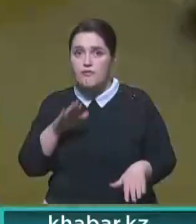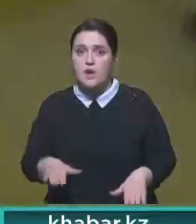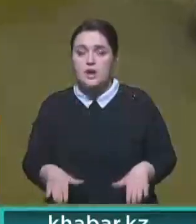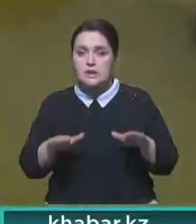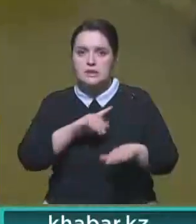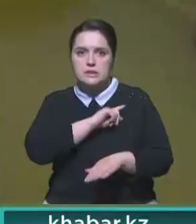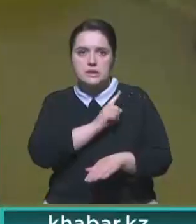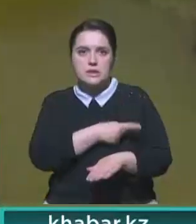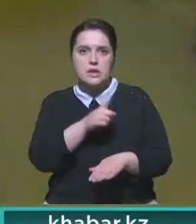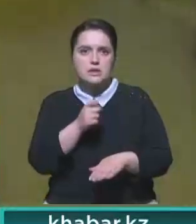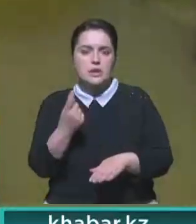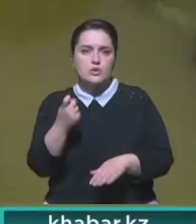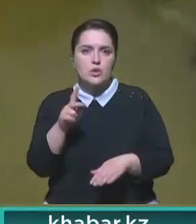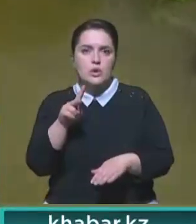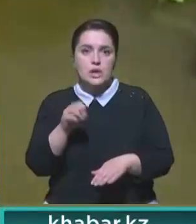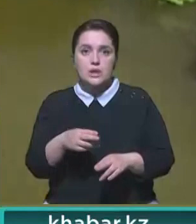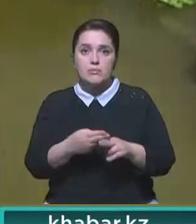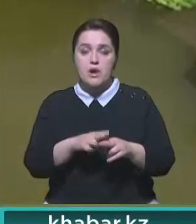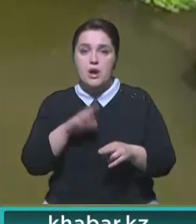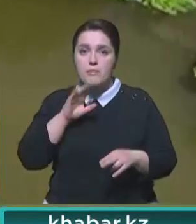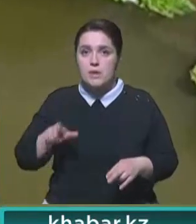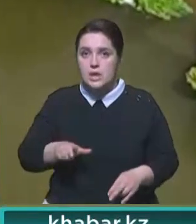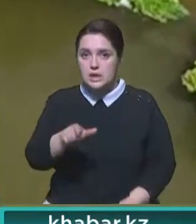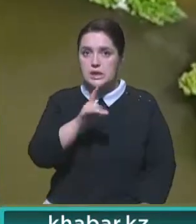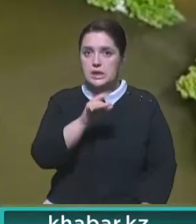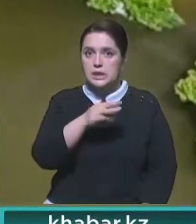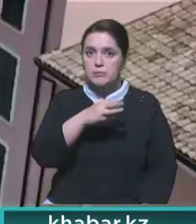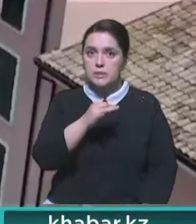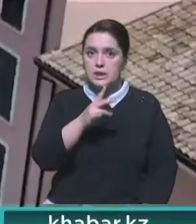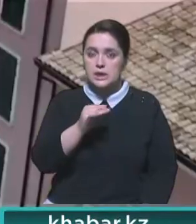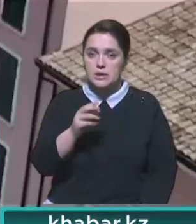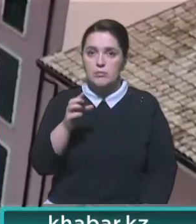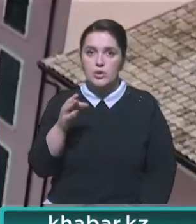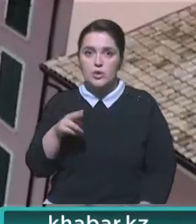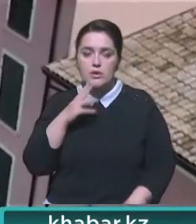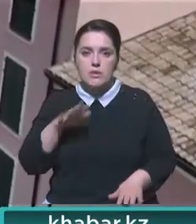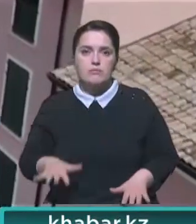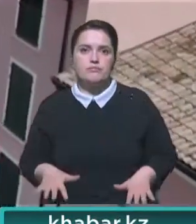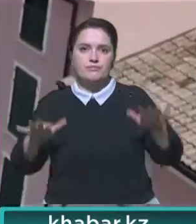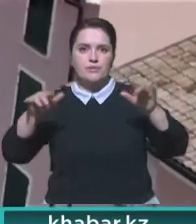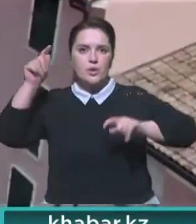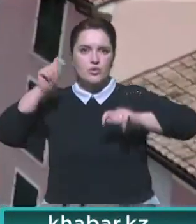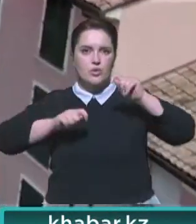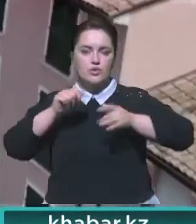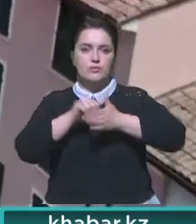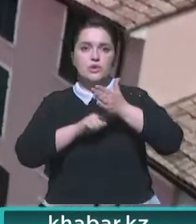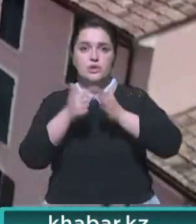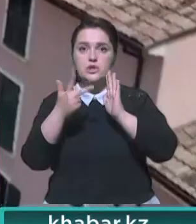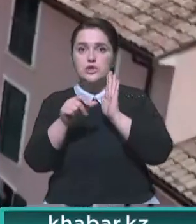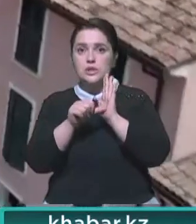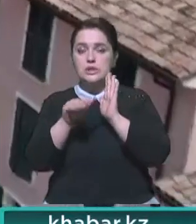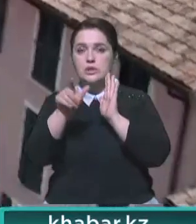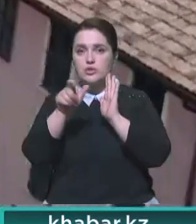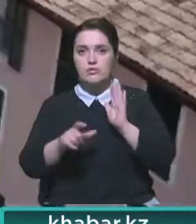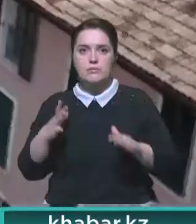назвали сильнейшим за последний век. Реки между Римини и Болоньей вышли из берегов после ливни. По последним данным, 36 тысяч